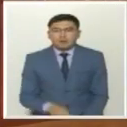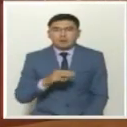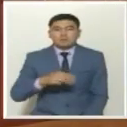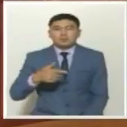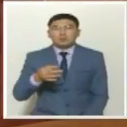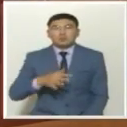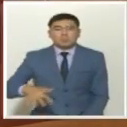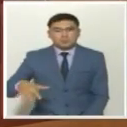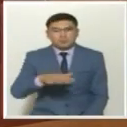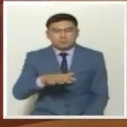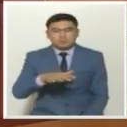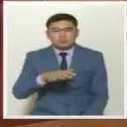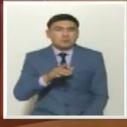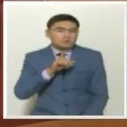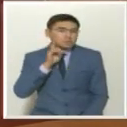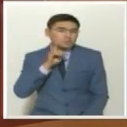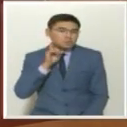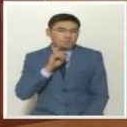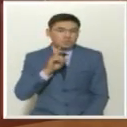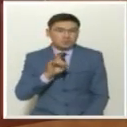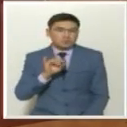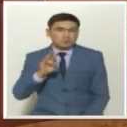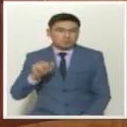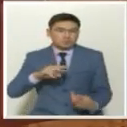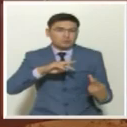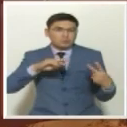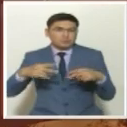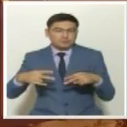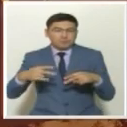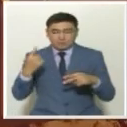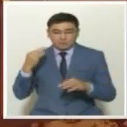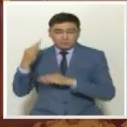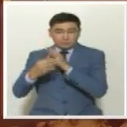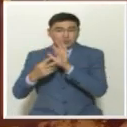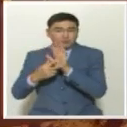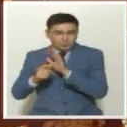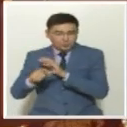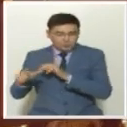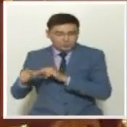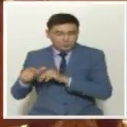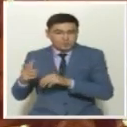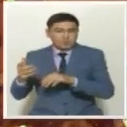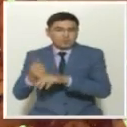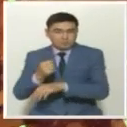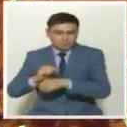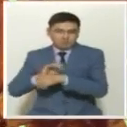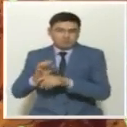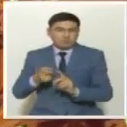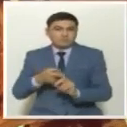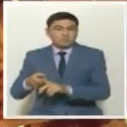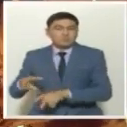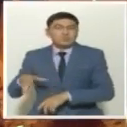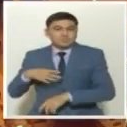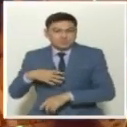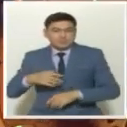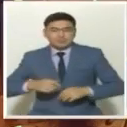Маңғыстау жасыл аймаққа өтті. Өткен тәулікте облыста 8 адамнан коронавирус анықталды. Жалпы пандемия басталғалы өңірде 22.702 адам